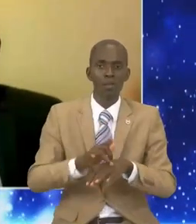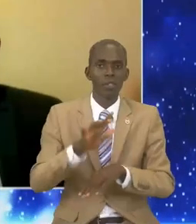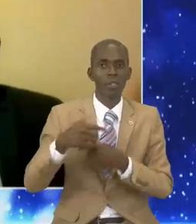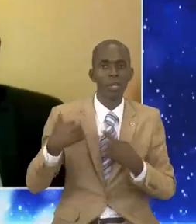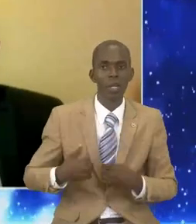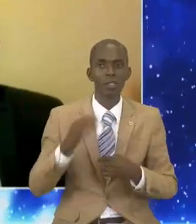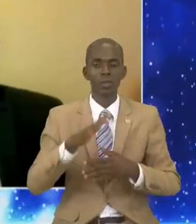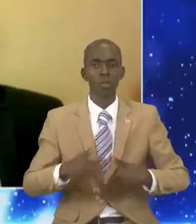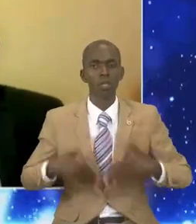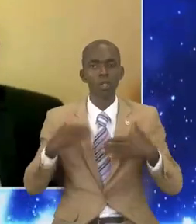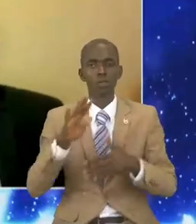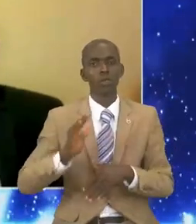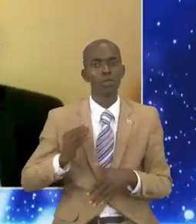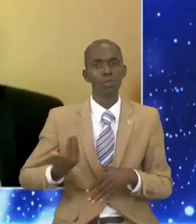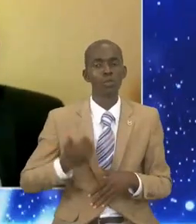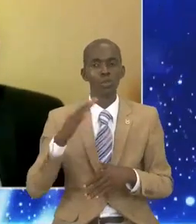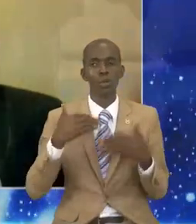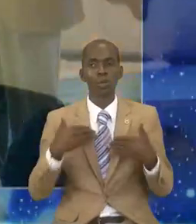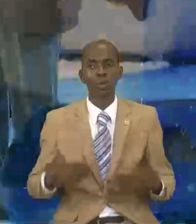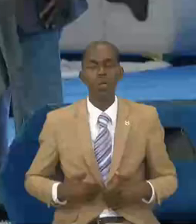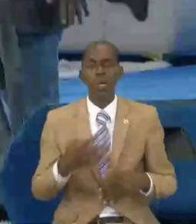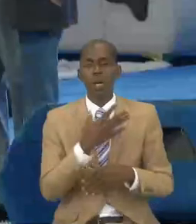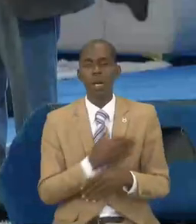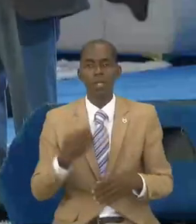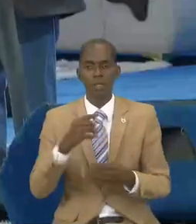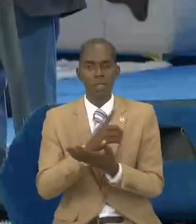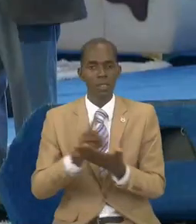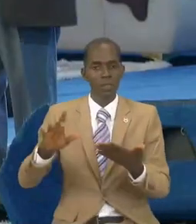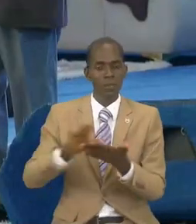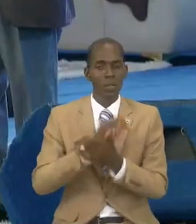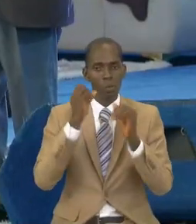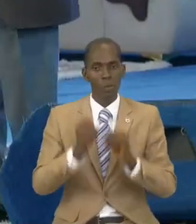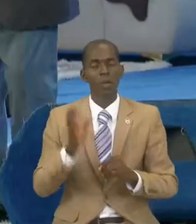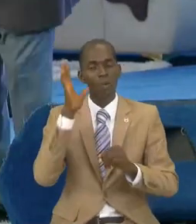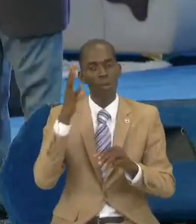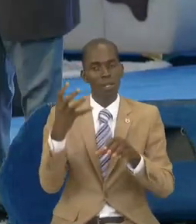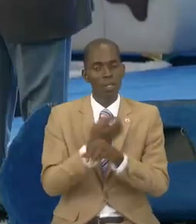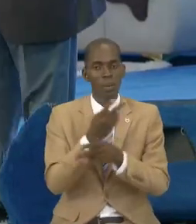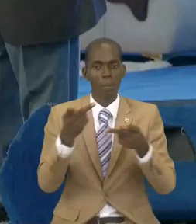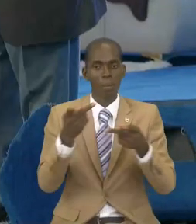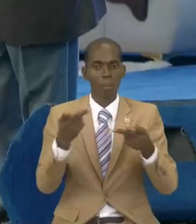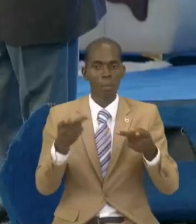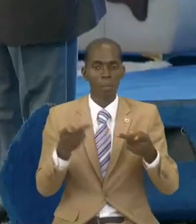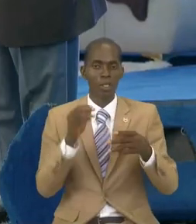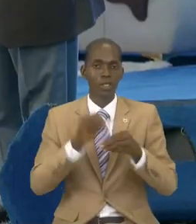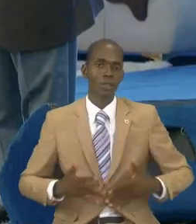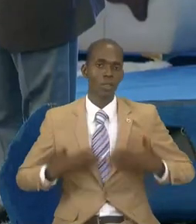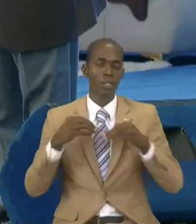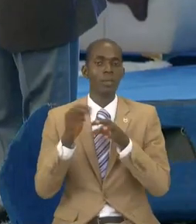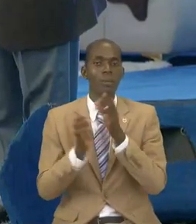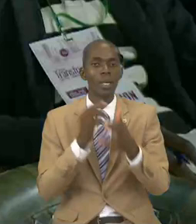cœur, ta vie, ton âme, ton corps. Et le surnaturel aura lieu dans ta vie au nom